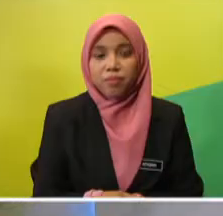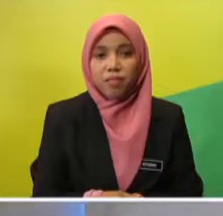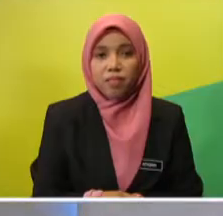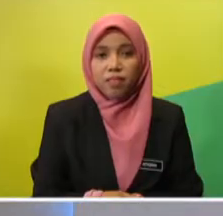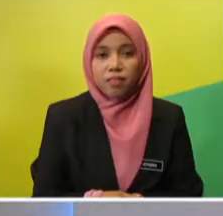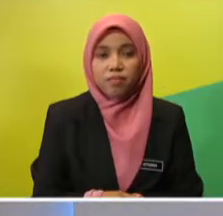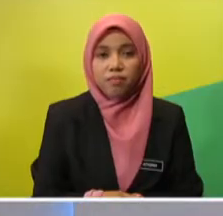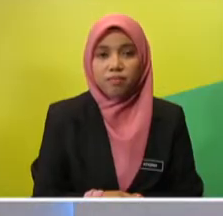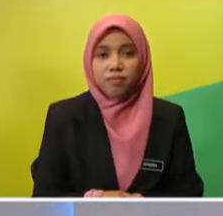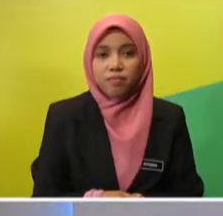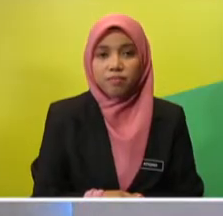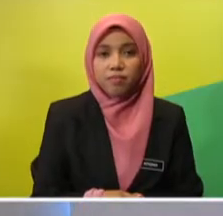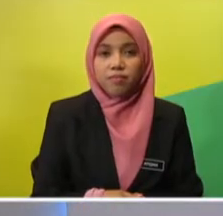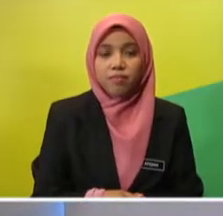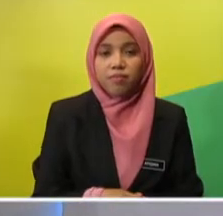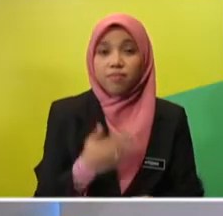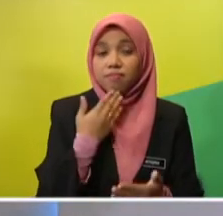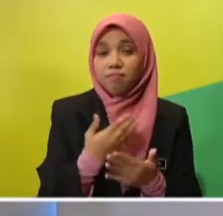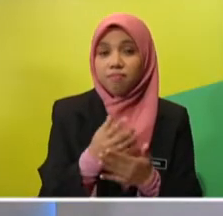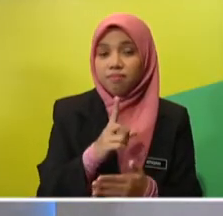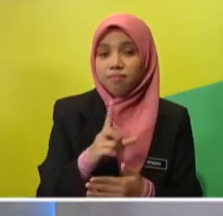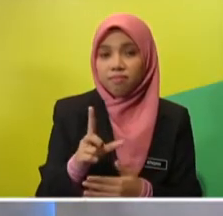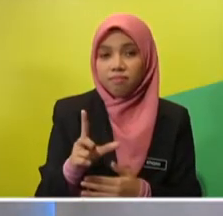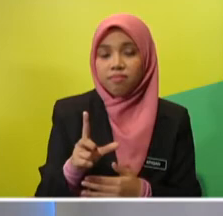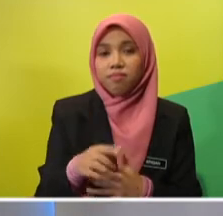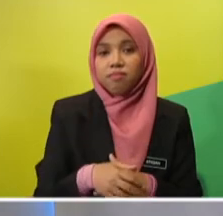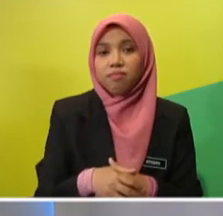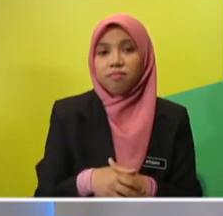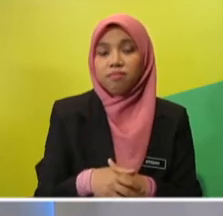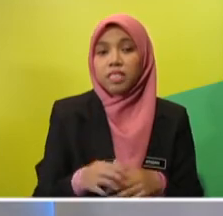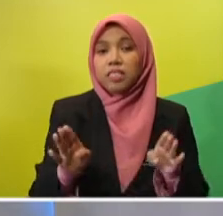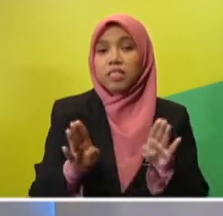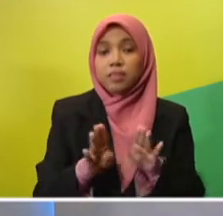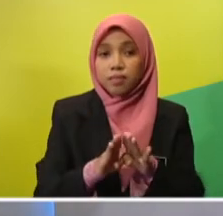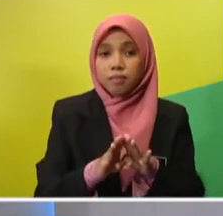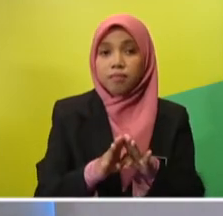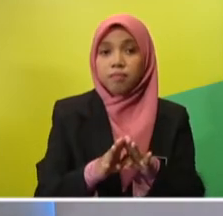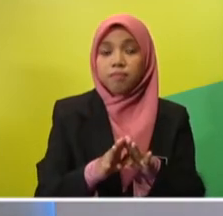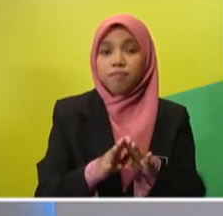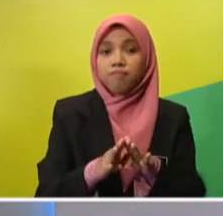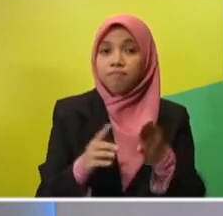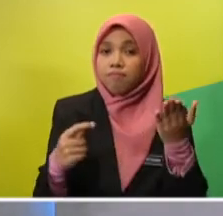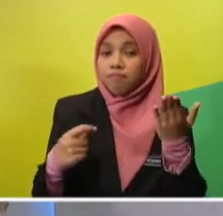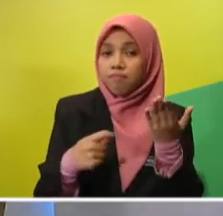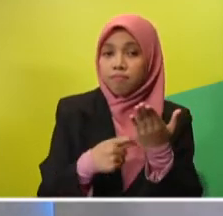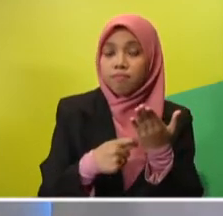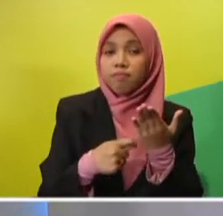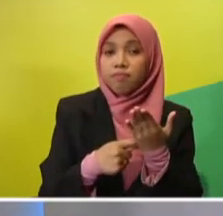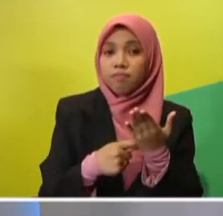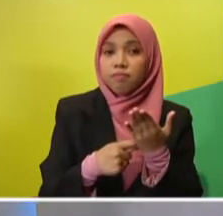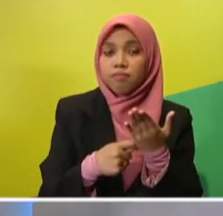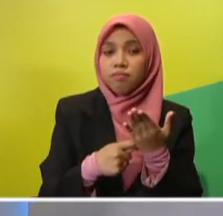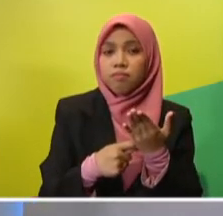Okey, baik. Dan sebagai mungkin tambahan, cikgu, ada tak kalau dalam situasi ini